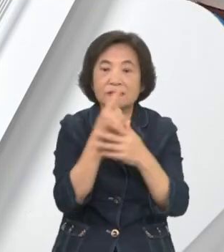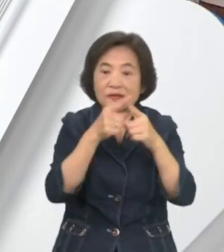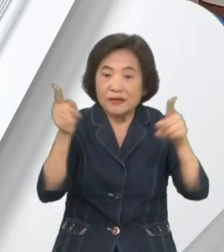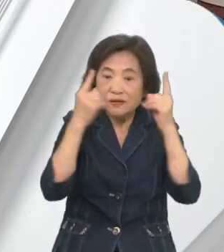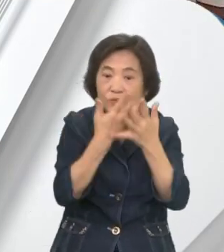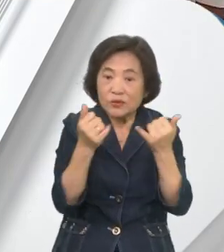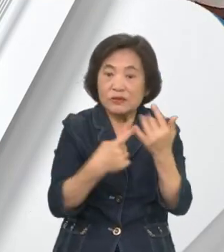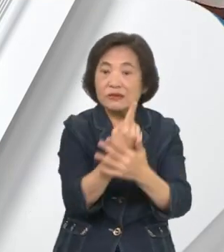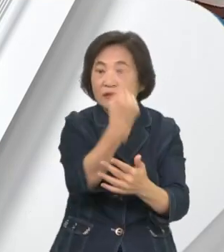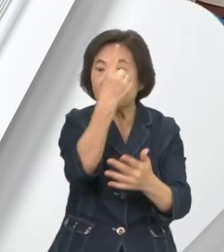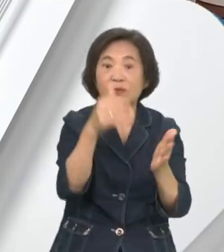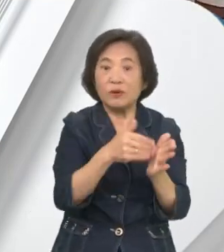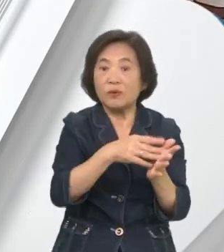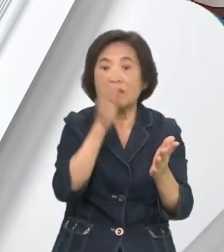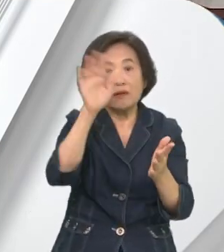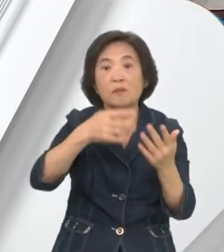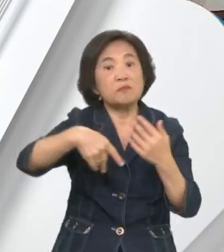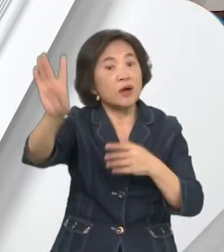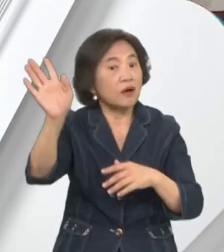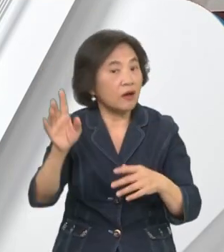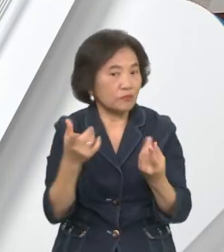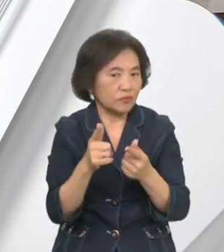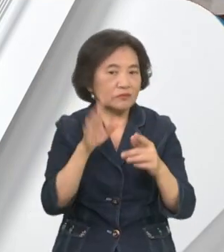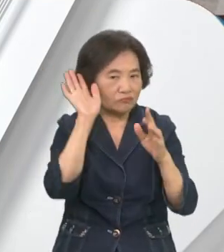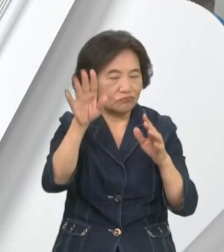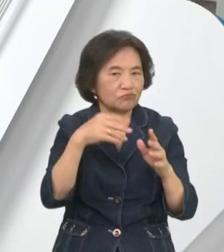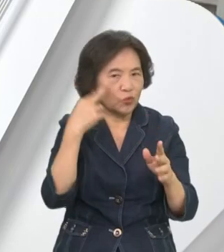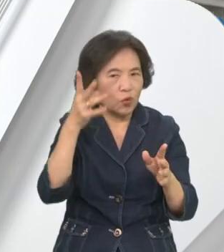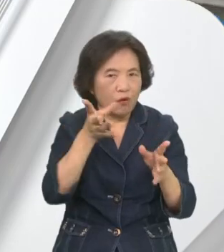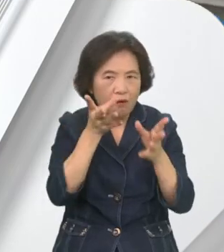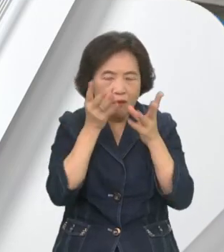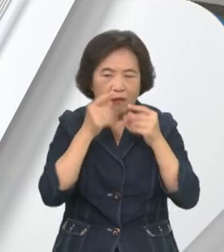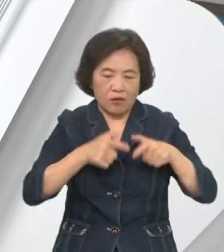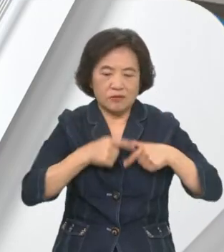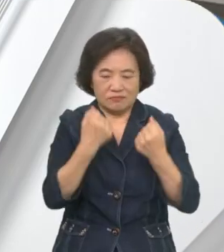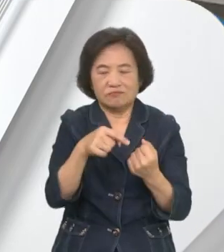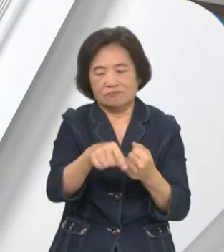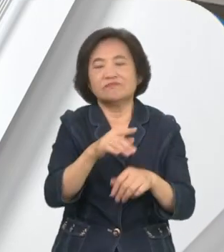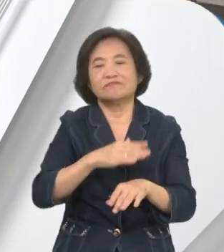道同大学来过的素材天天。下个新闻台湾台桃园报道。